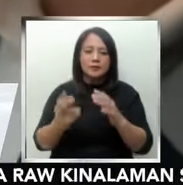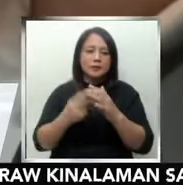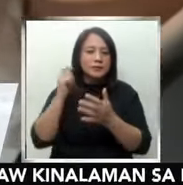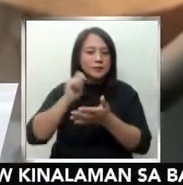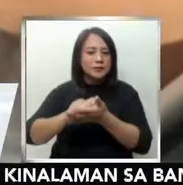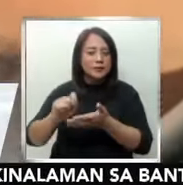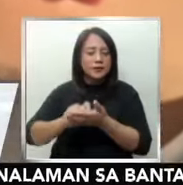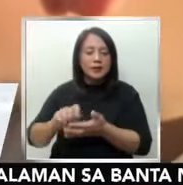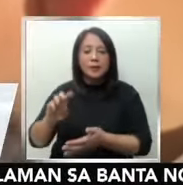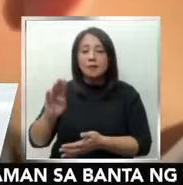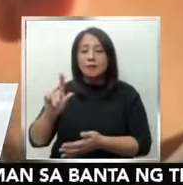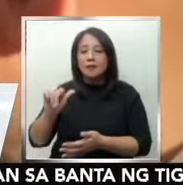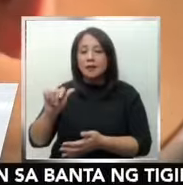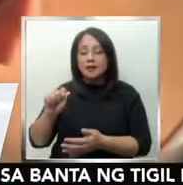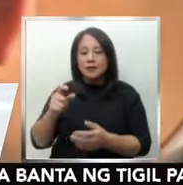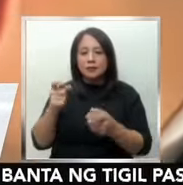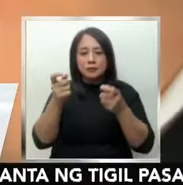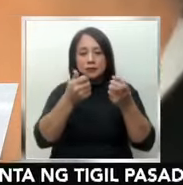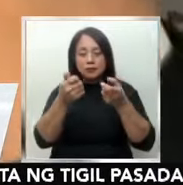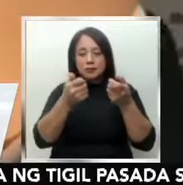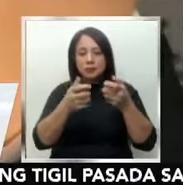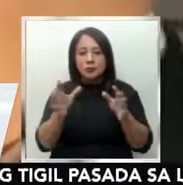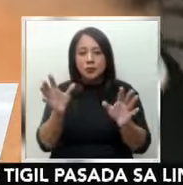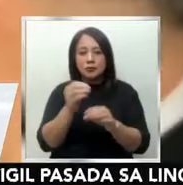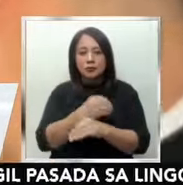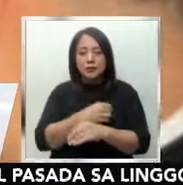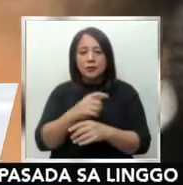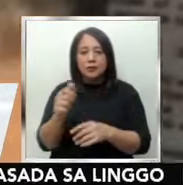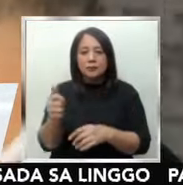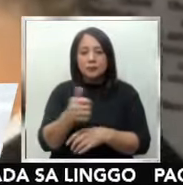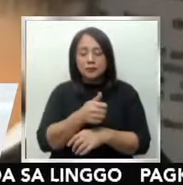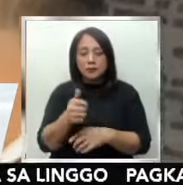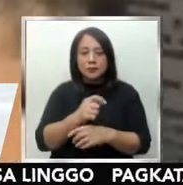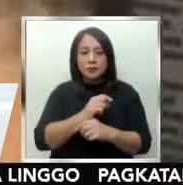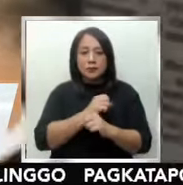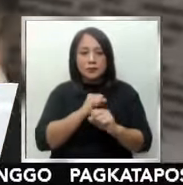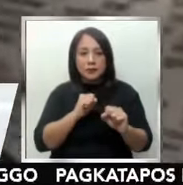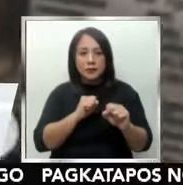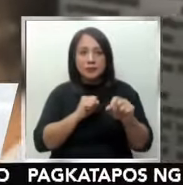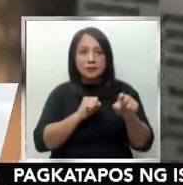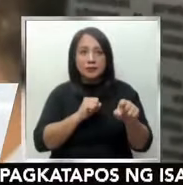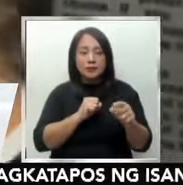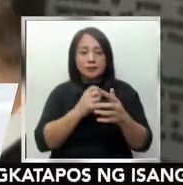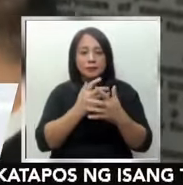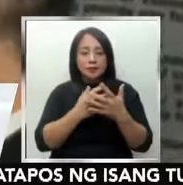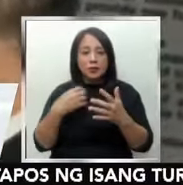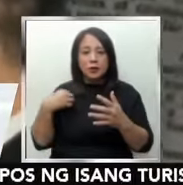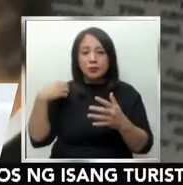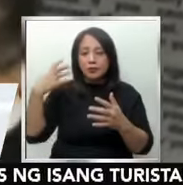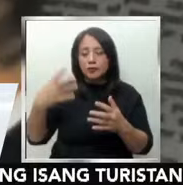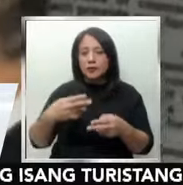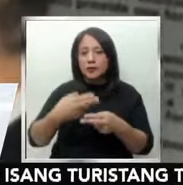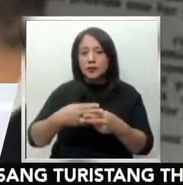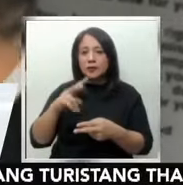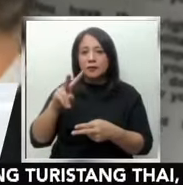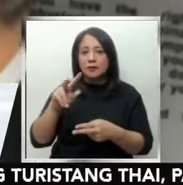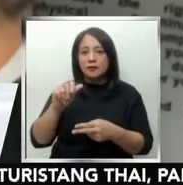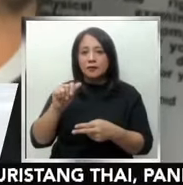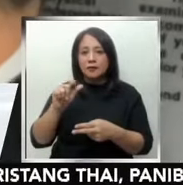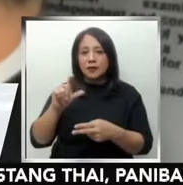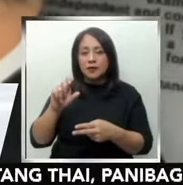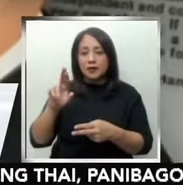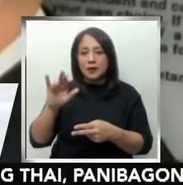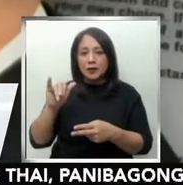administrator ng Office for transportation security ang security screening officer na si valeriano Rica Plaza